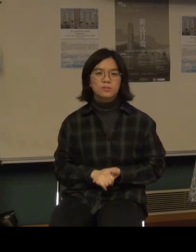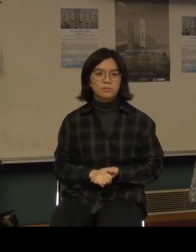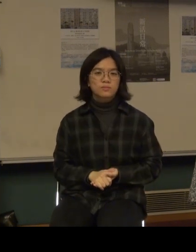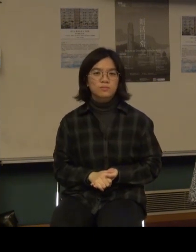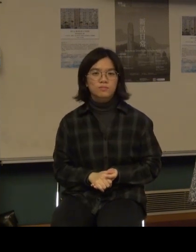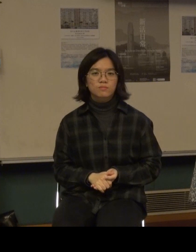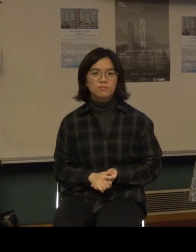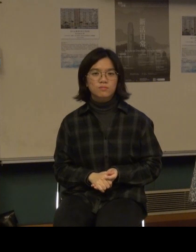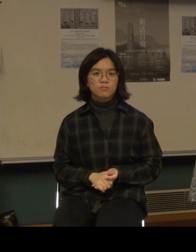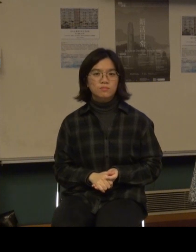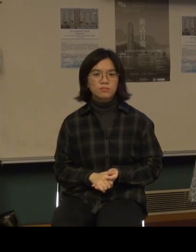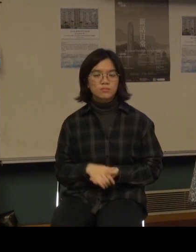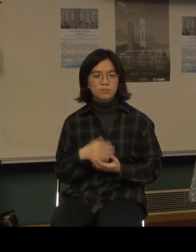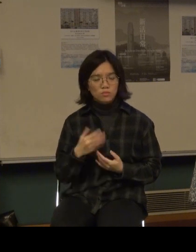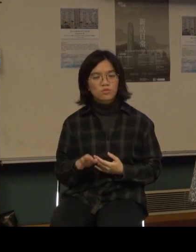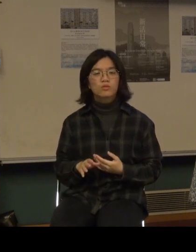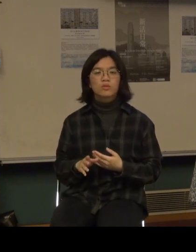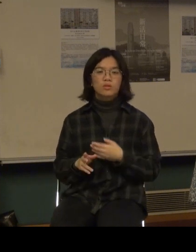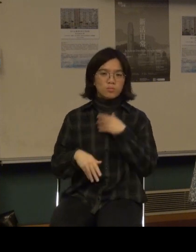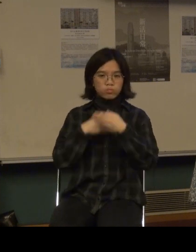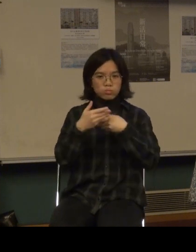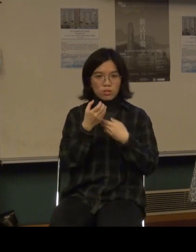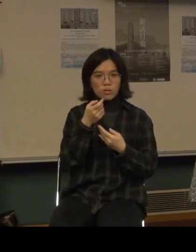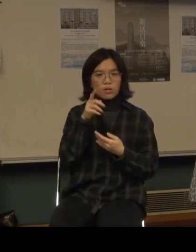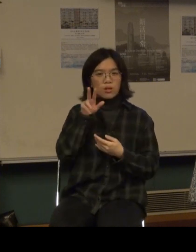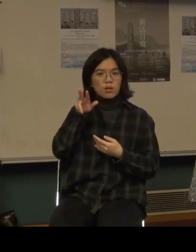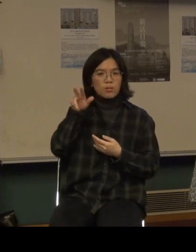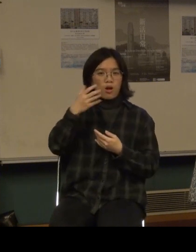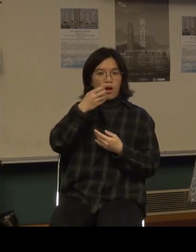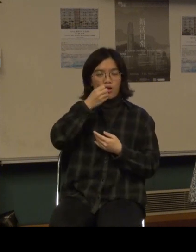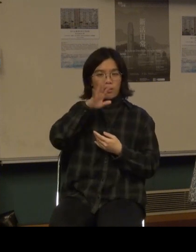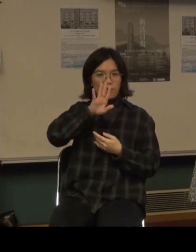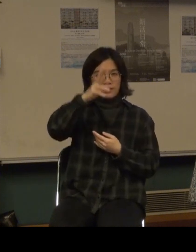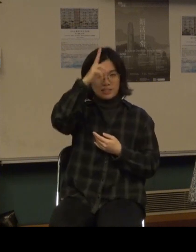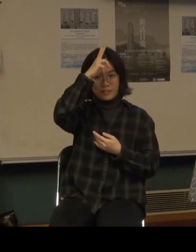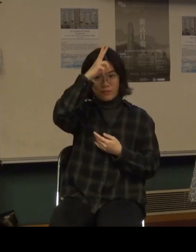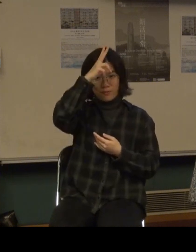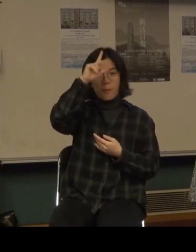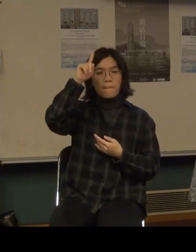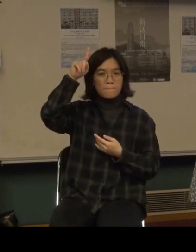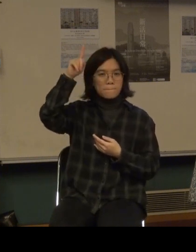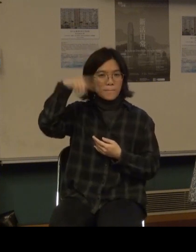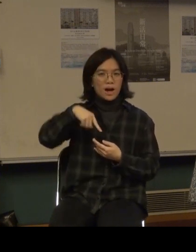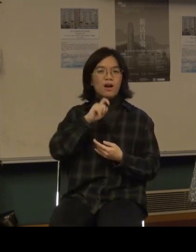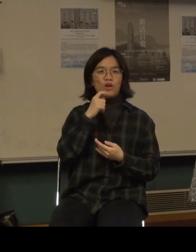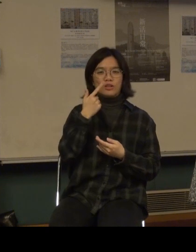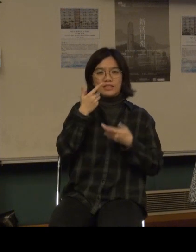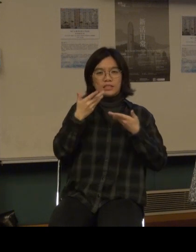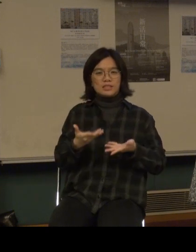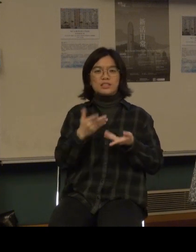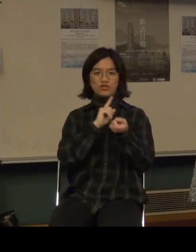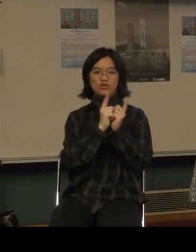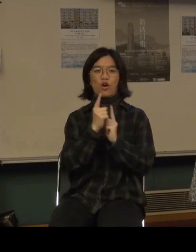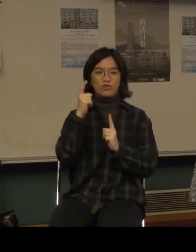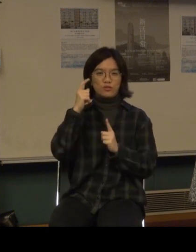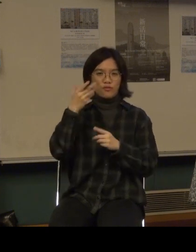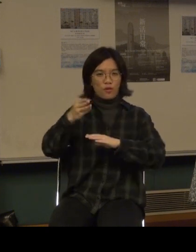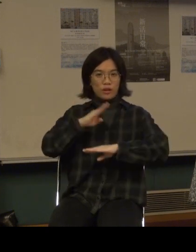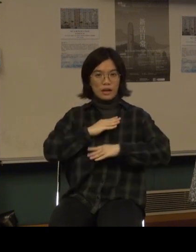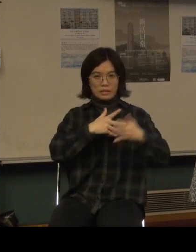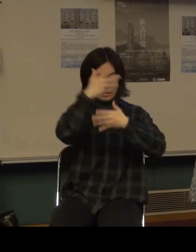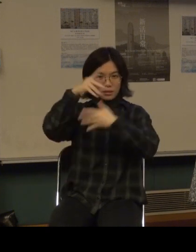咁香港幾時開始我哋會見到有即係政府咧開始去起一啲我哋見到嘅現代有現代風格嘅建